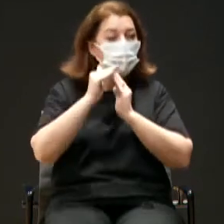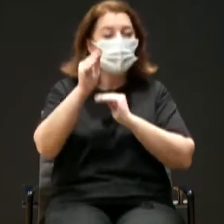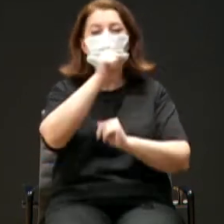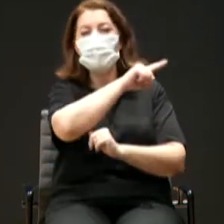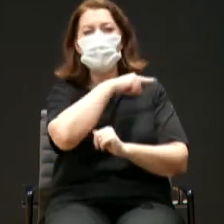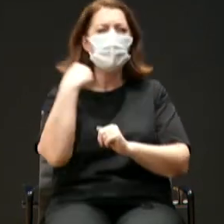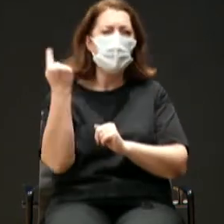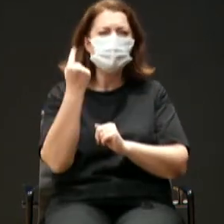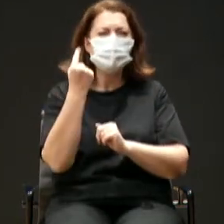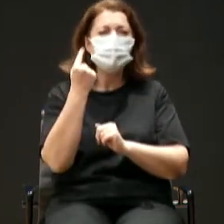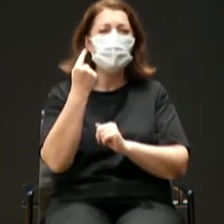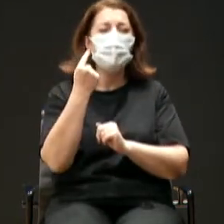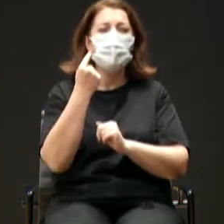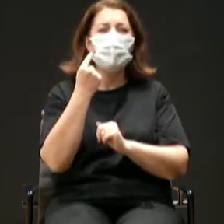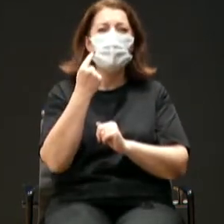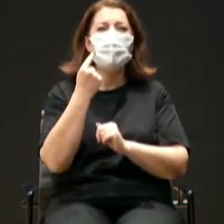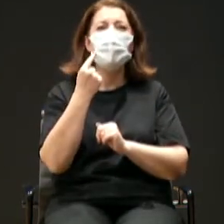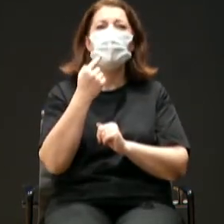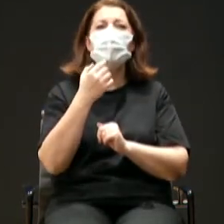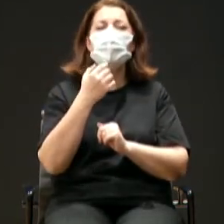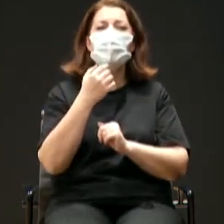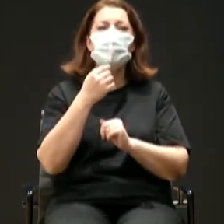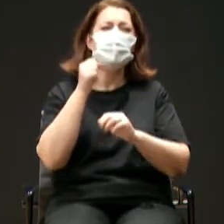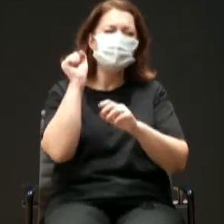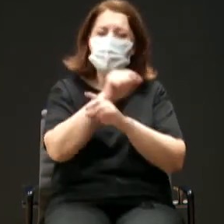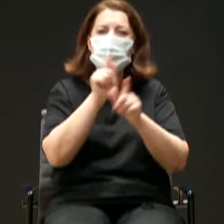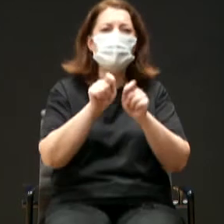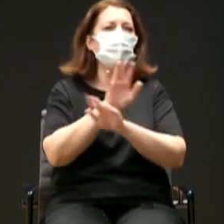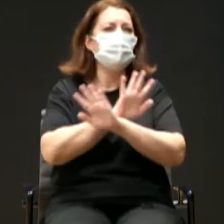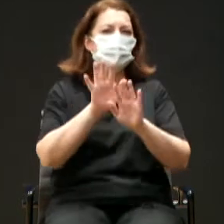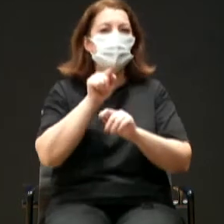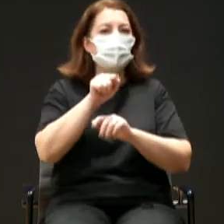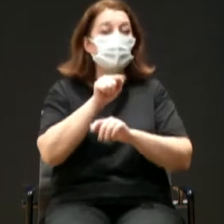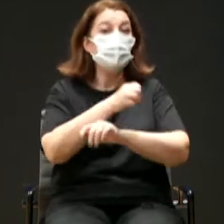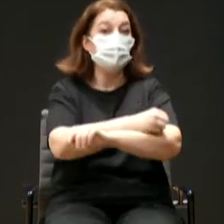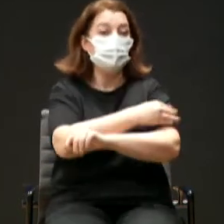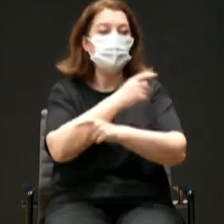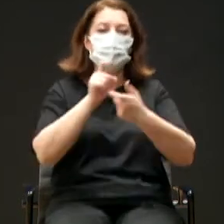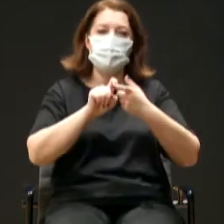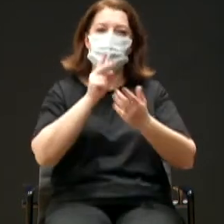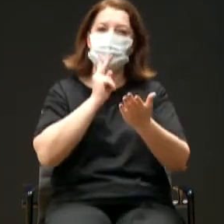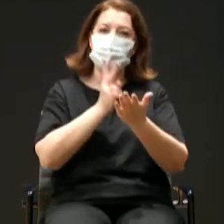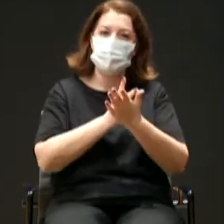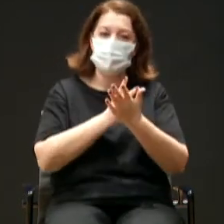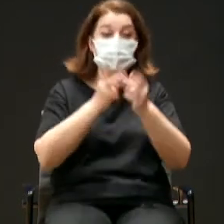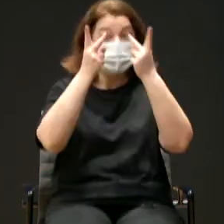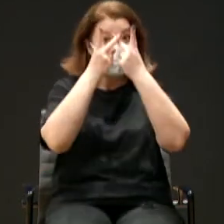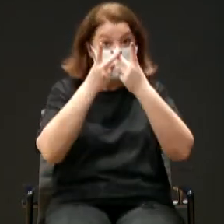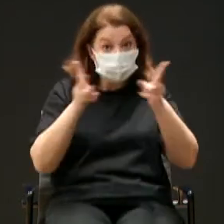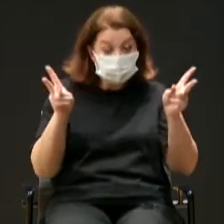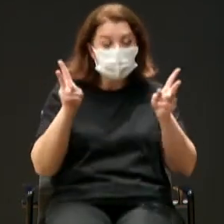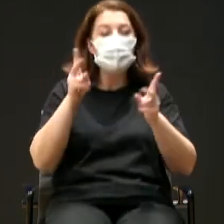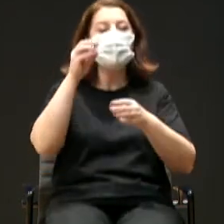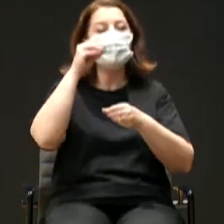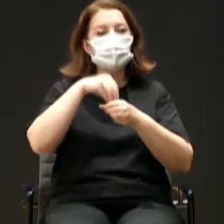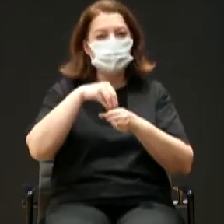asla boyunduruk vuramayacaksınız. Bu duygu ve kararlılıkla istikbal ve istikbali